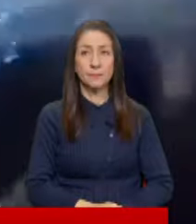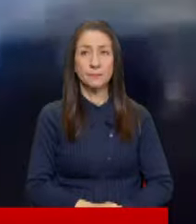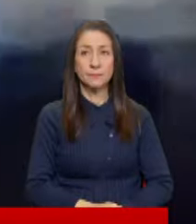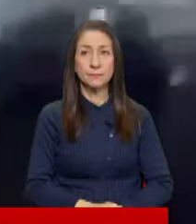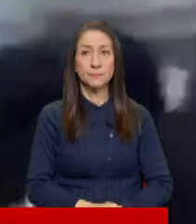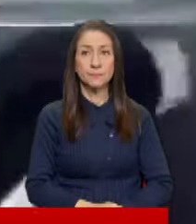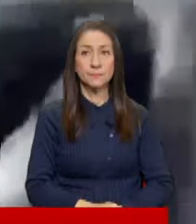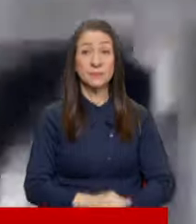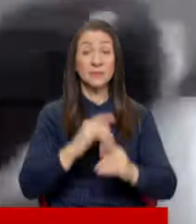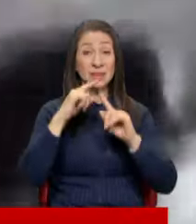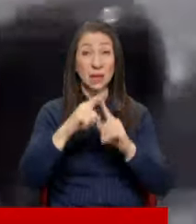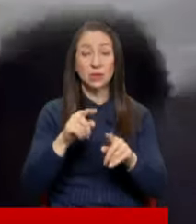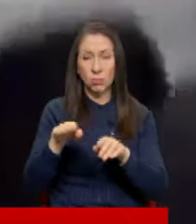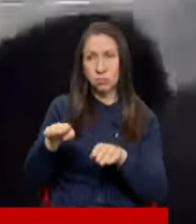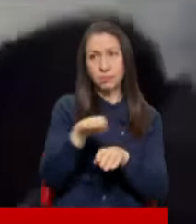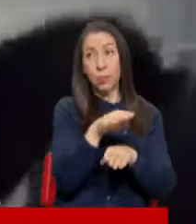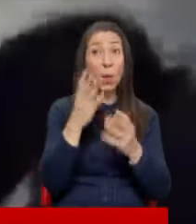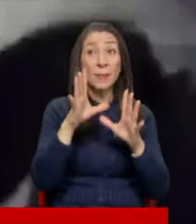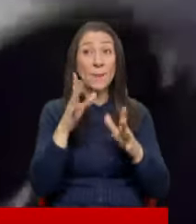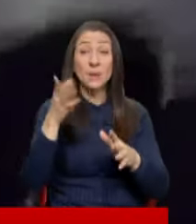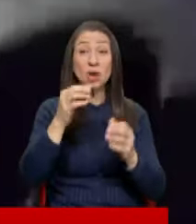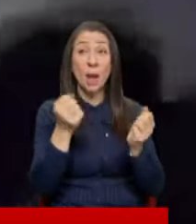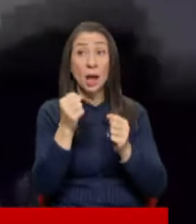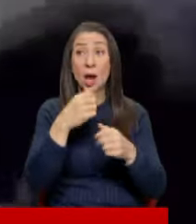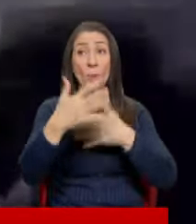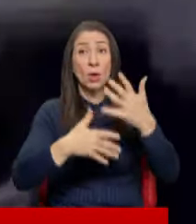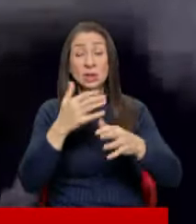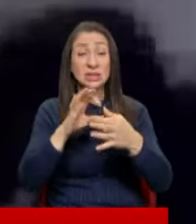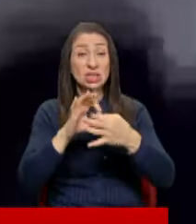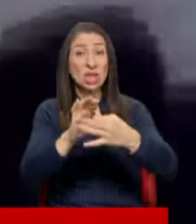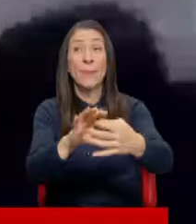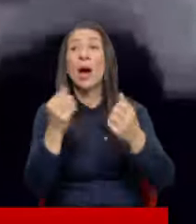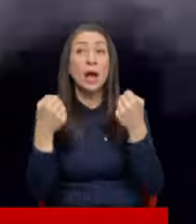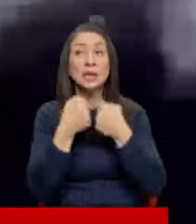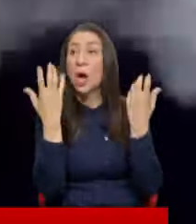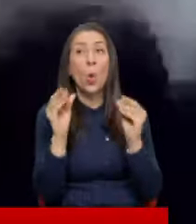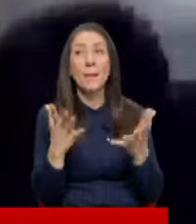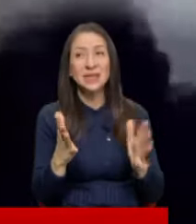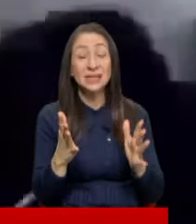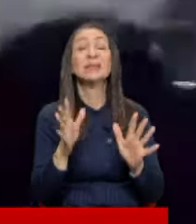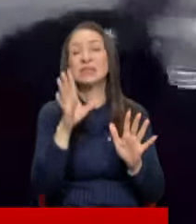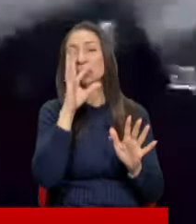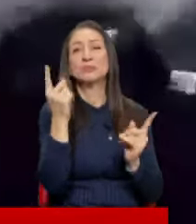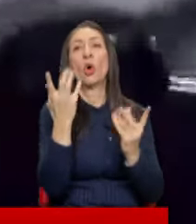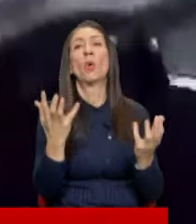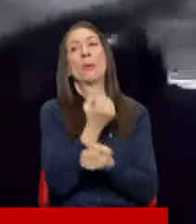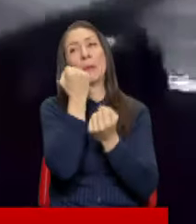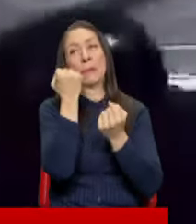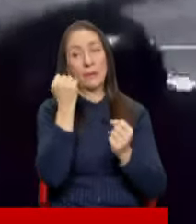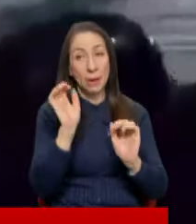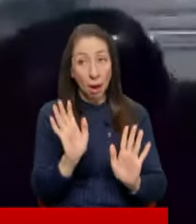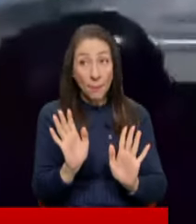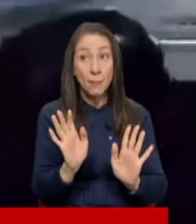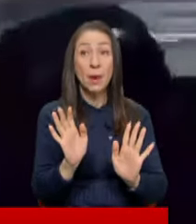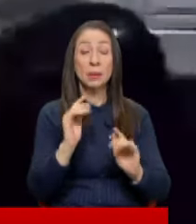dı taksi yoldan çıkabilirdi başka araçların da karıştığı zincirleme kaza meydana gelebilirdi kimseye bir şey olmaması teselli